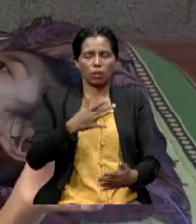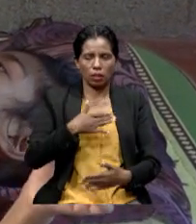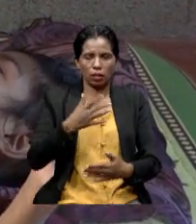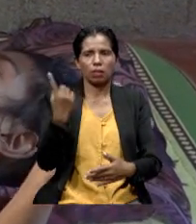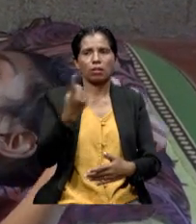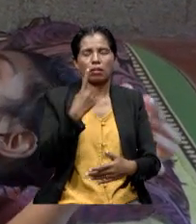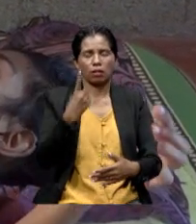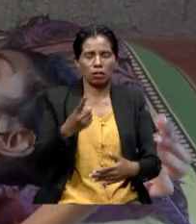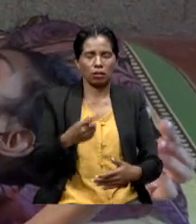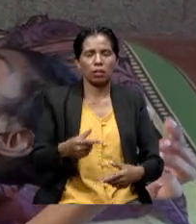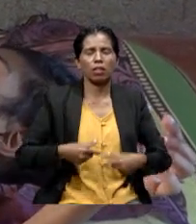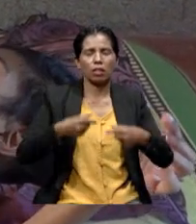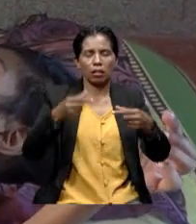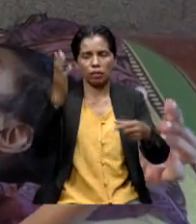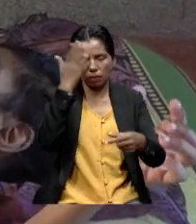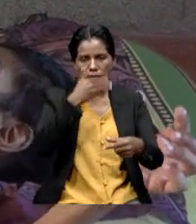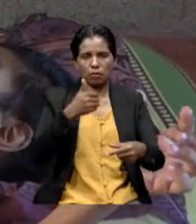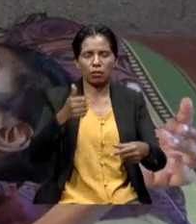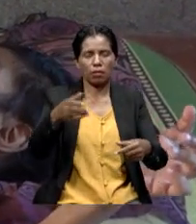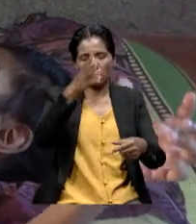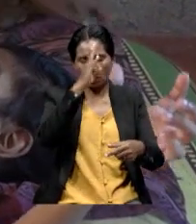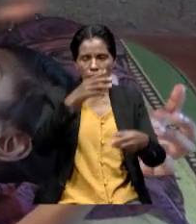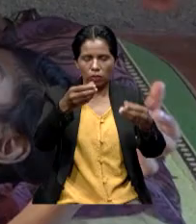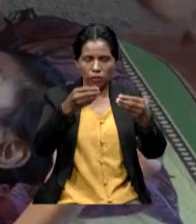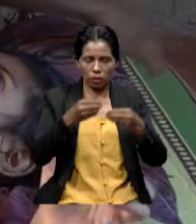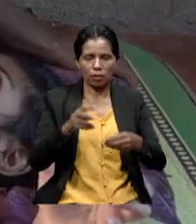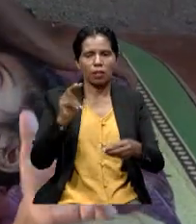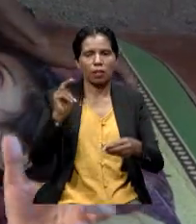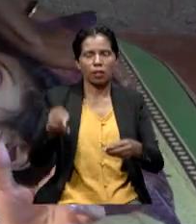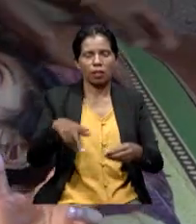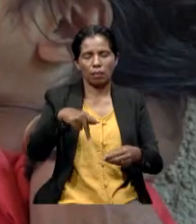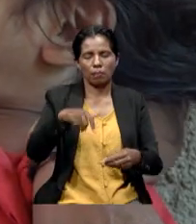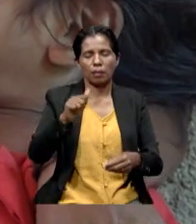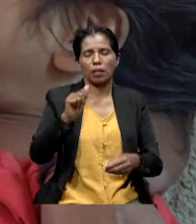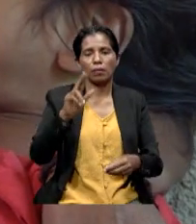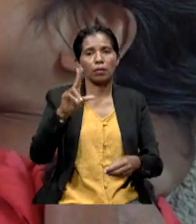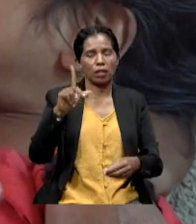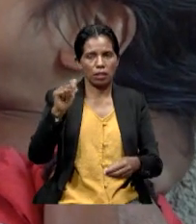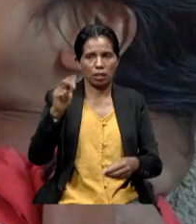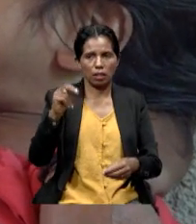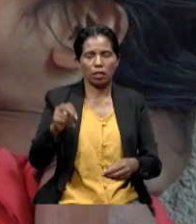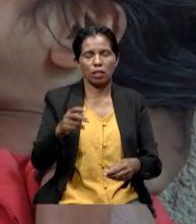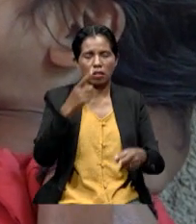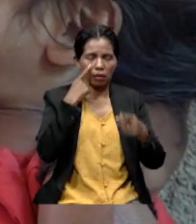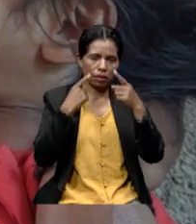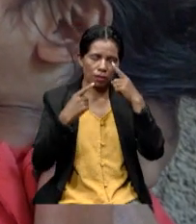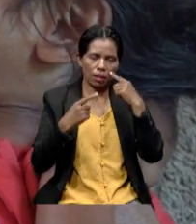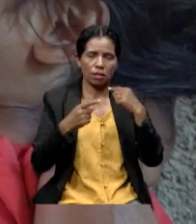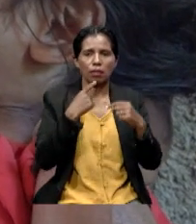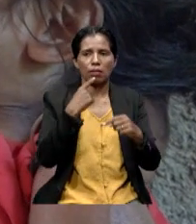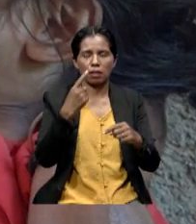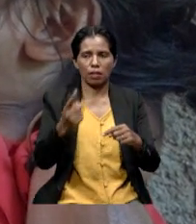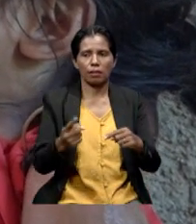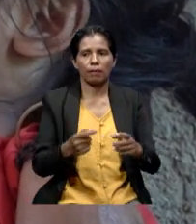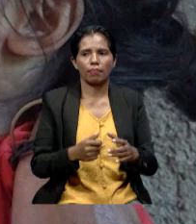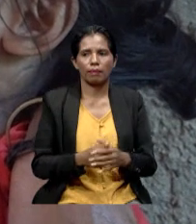presensa murak Nebe maromak fobania Paulina nia mama o mata ben hateten